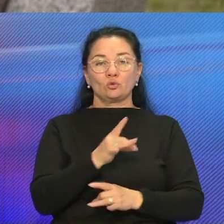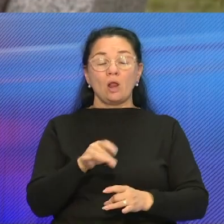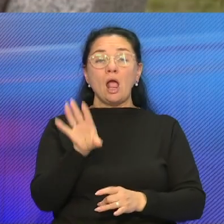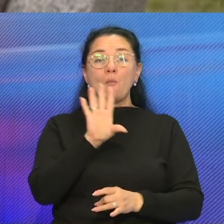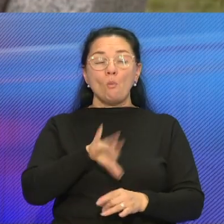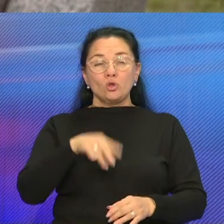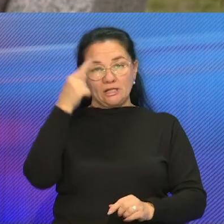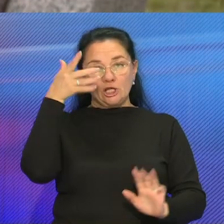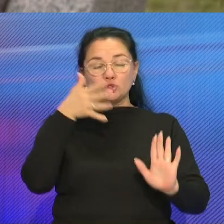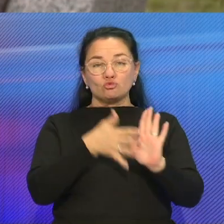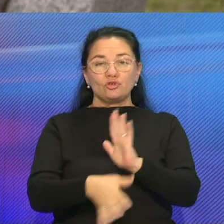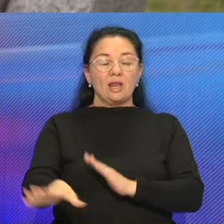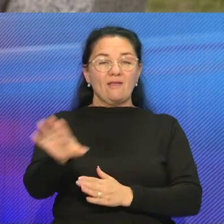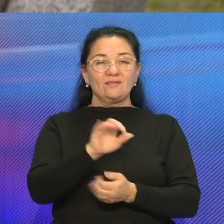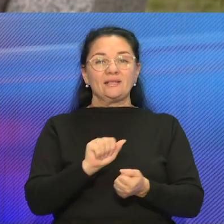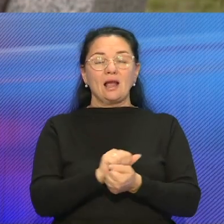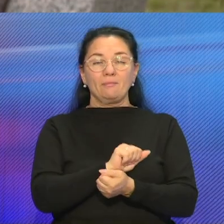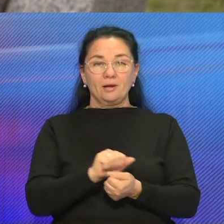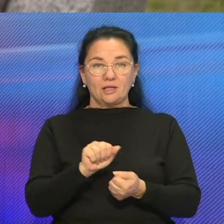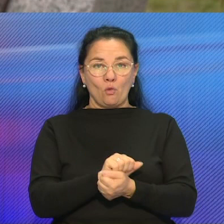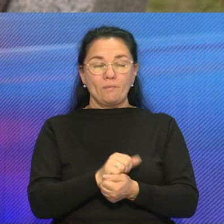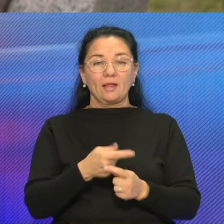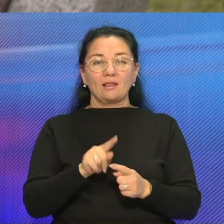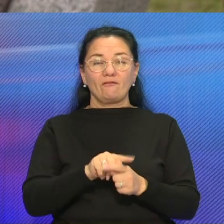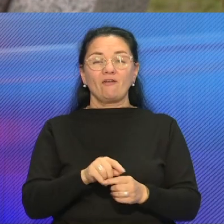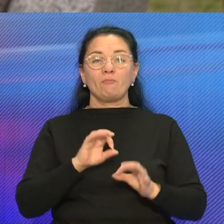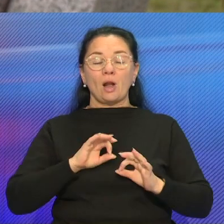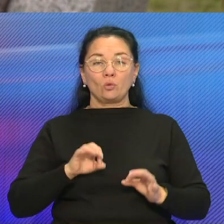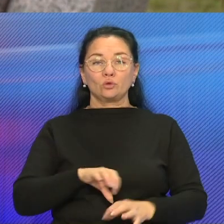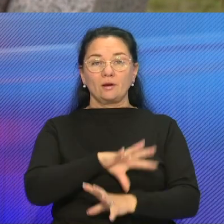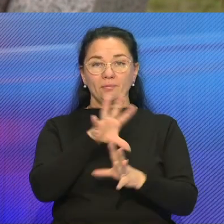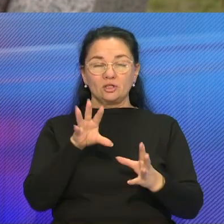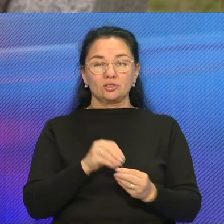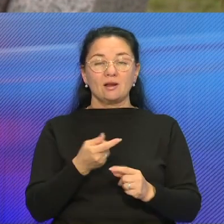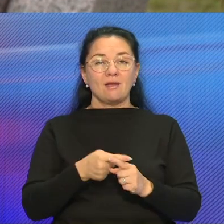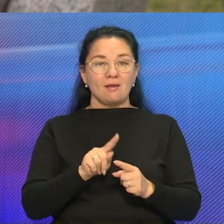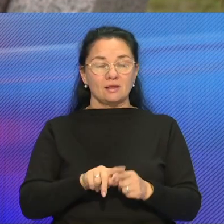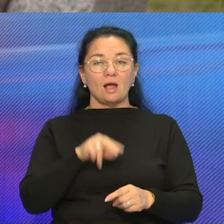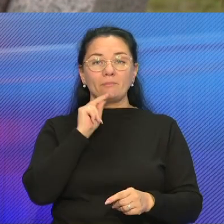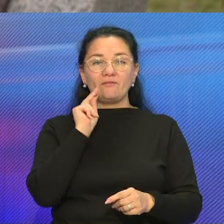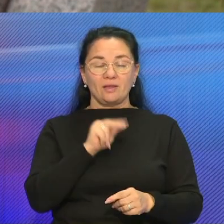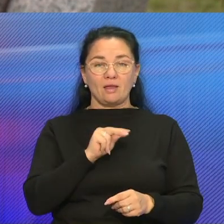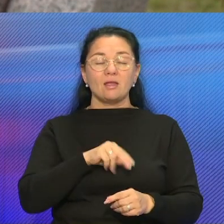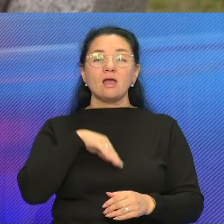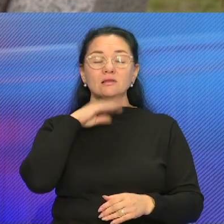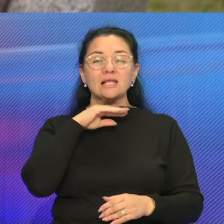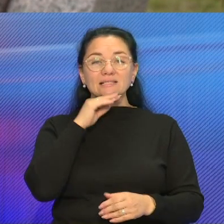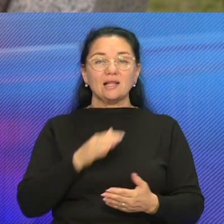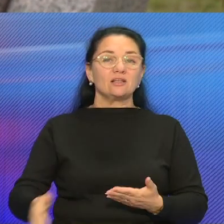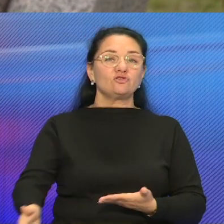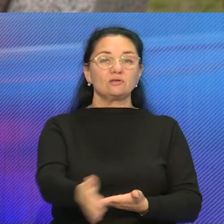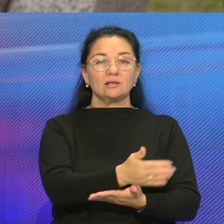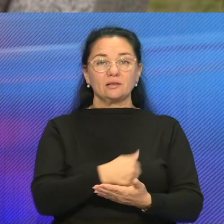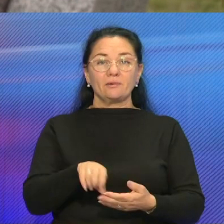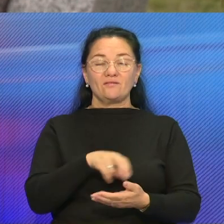материалов уголовного дела в прокуратуре Гродницкой области пришли к выводу об обоснованности обвинения, достаточности собранных доказательств,